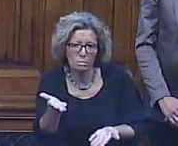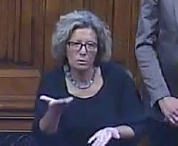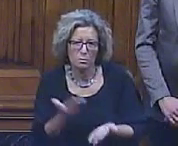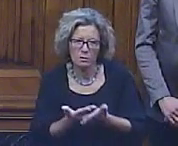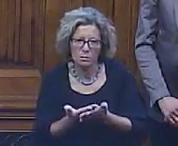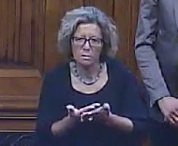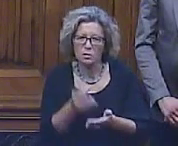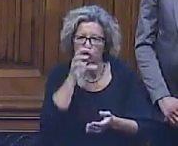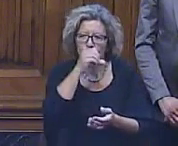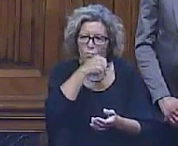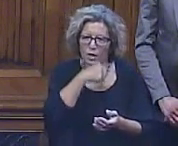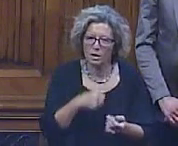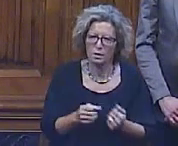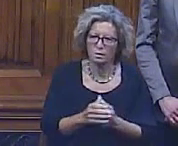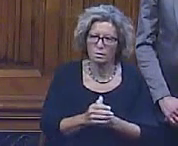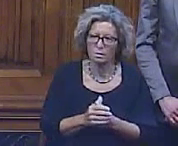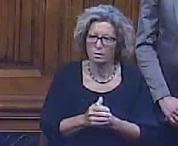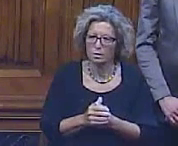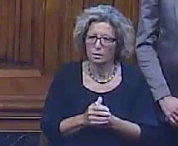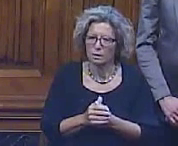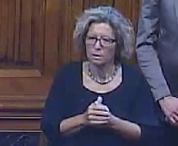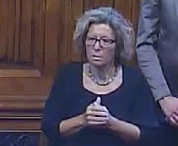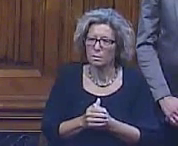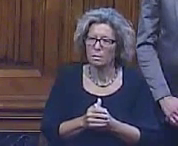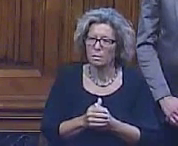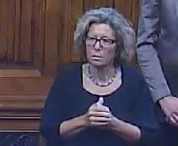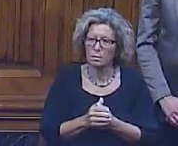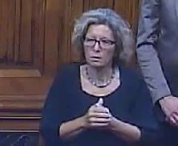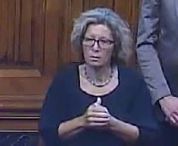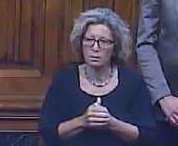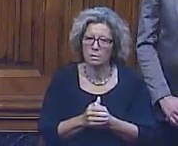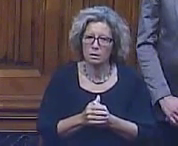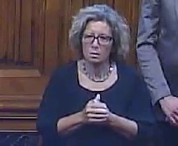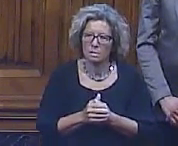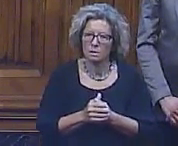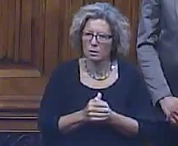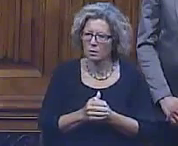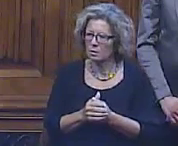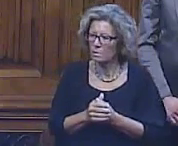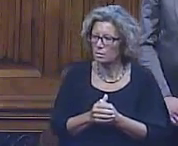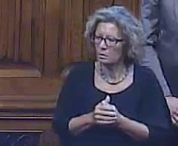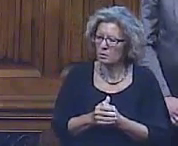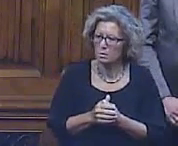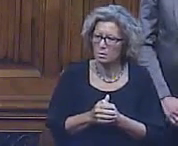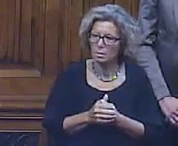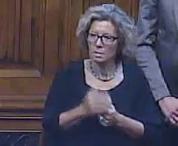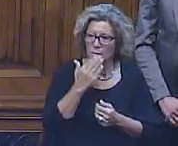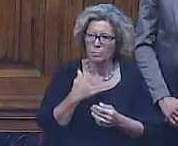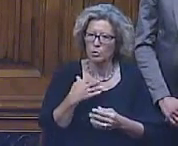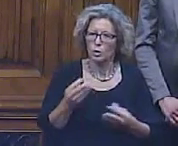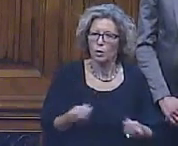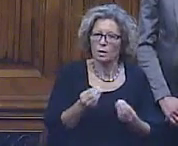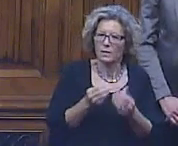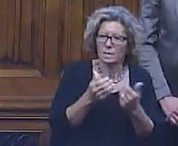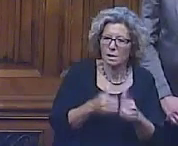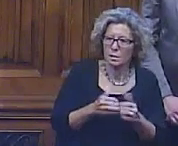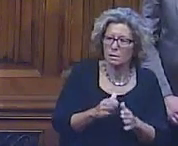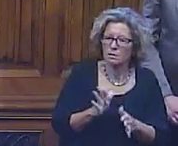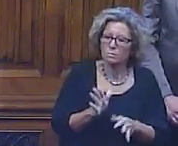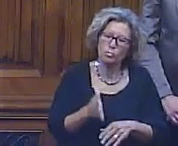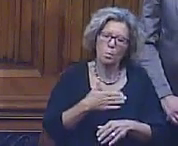dann großes Schweigen. Ich möchte Ihnen jetzt allerdings auch ein wenig etwas erzählen über eine